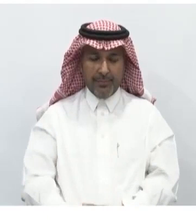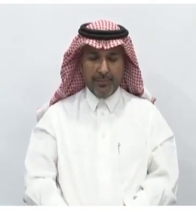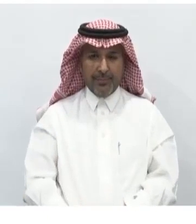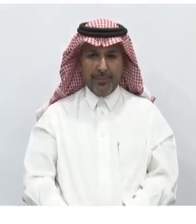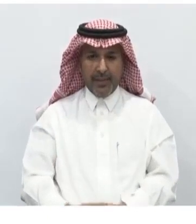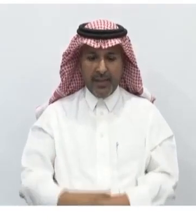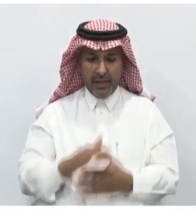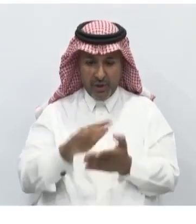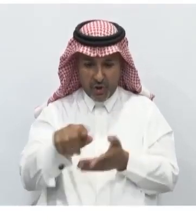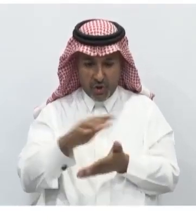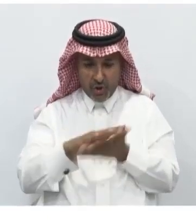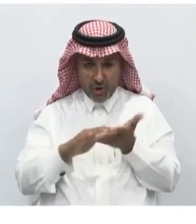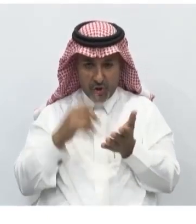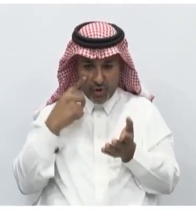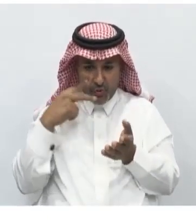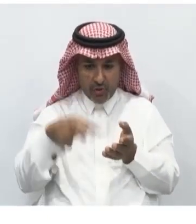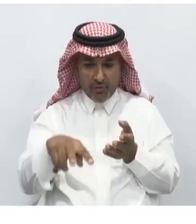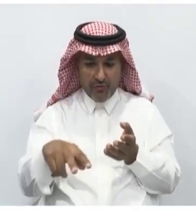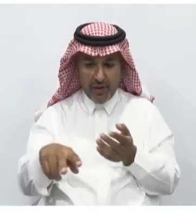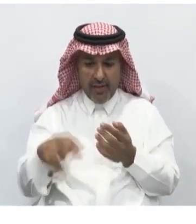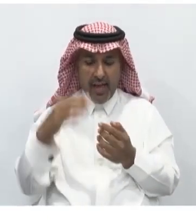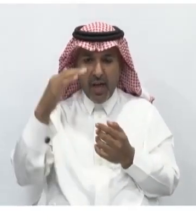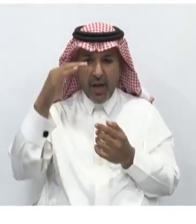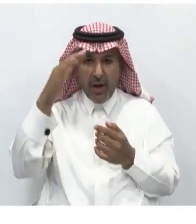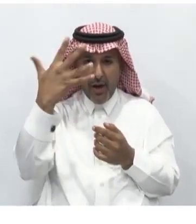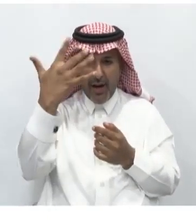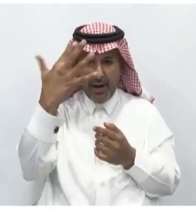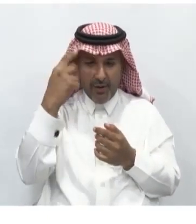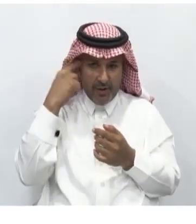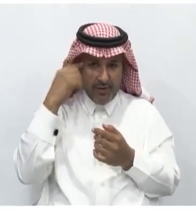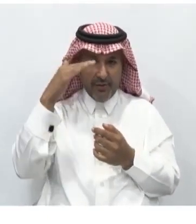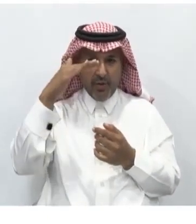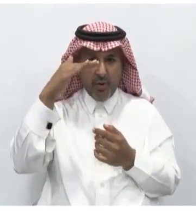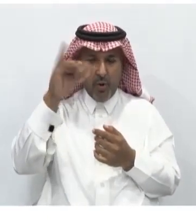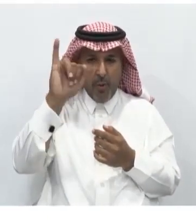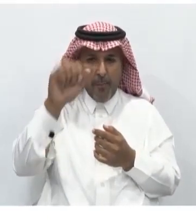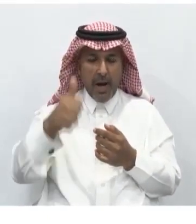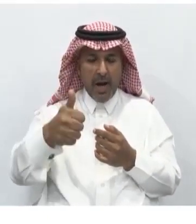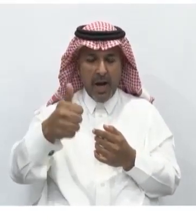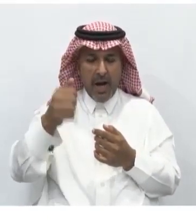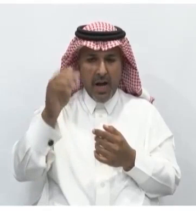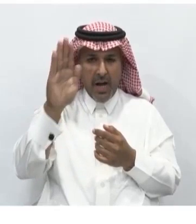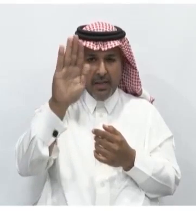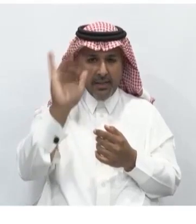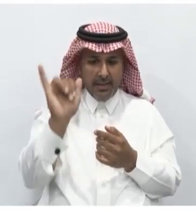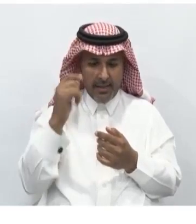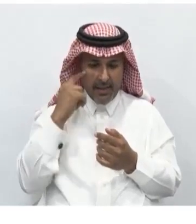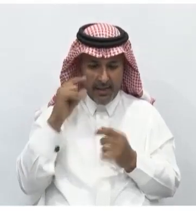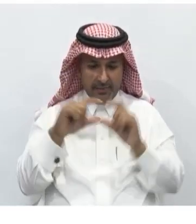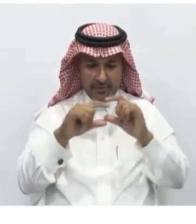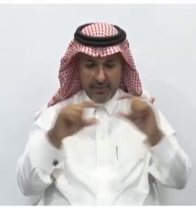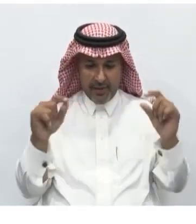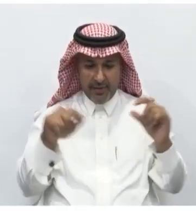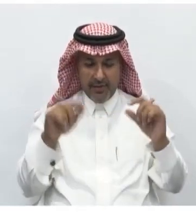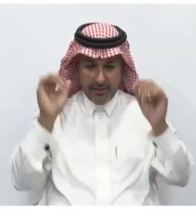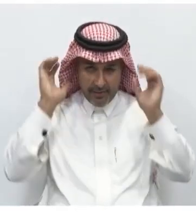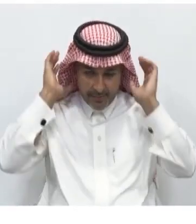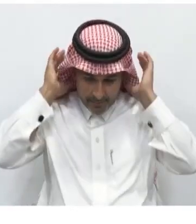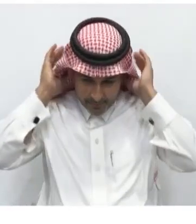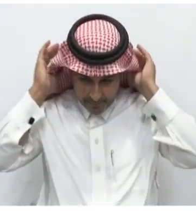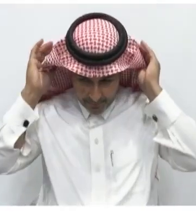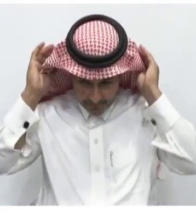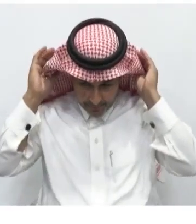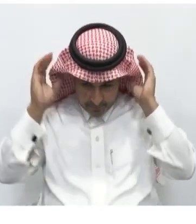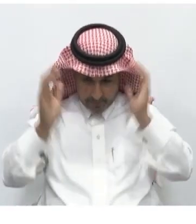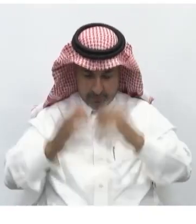الجدول. نلاحظه هنا. لاحظ معي. كبريتات النحاس ثنائي خماسية الماء.